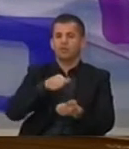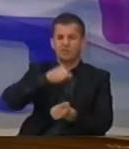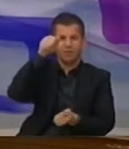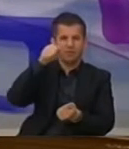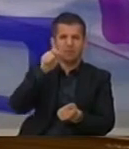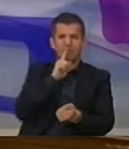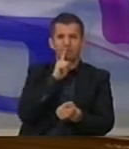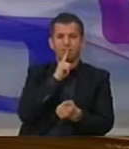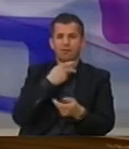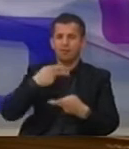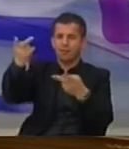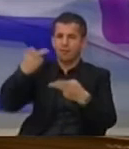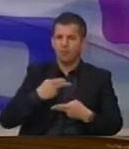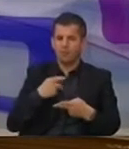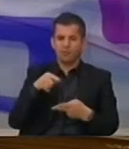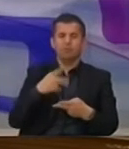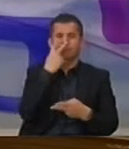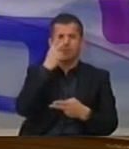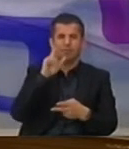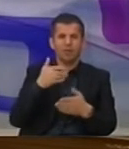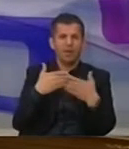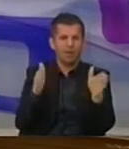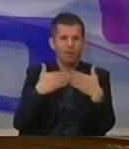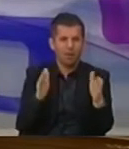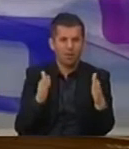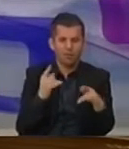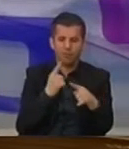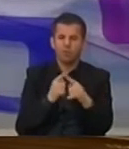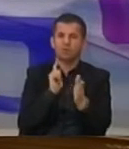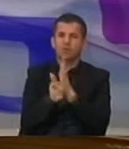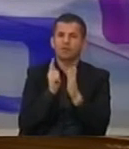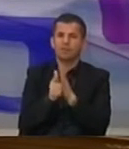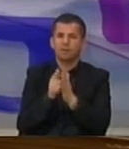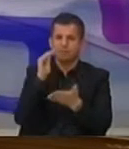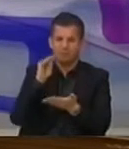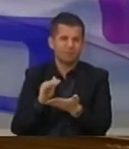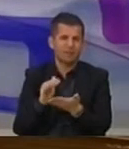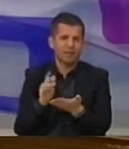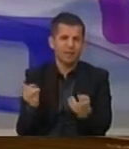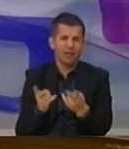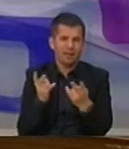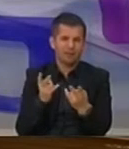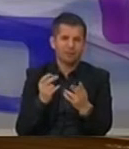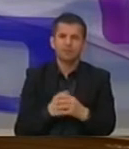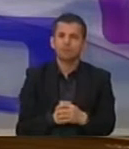për eksport dhe import. Besojmë që kjo do e rris transparencën dhe në masë të madhe do ul birokracinë.